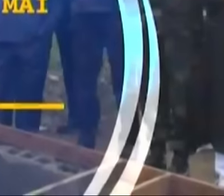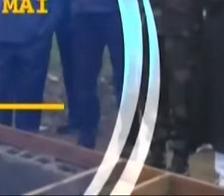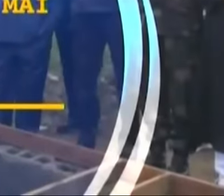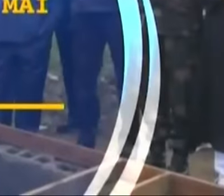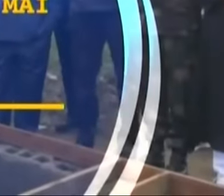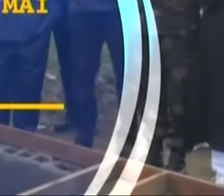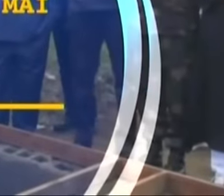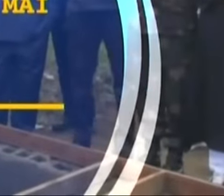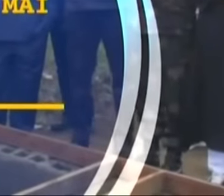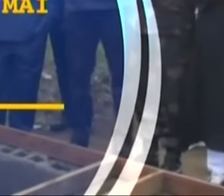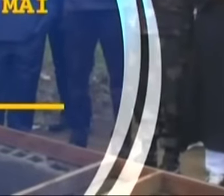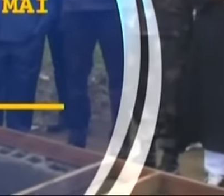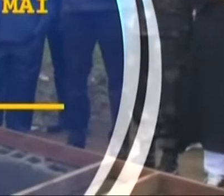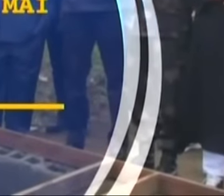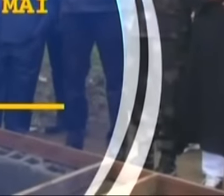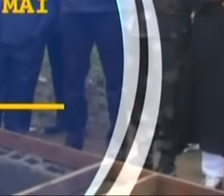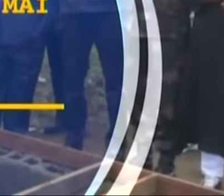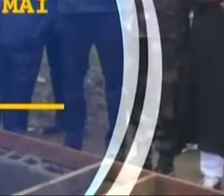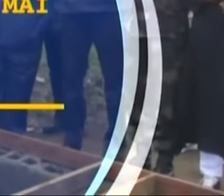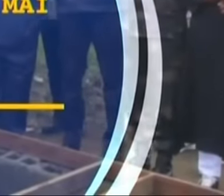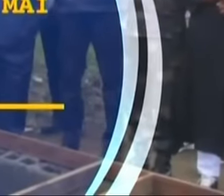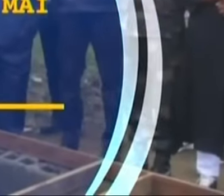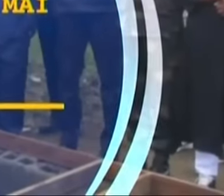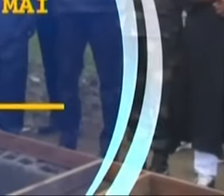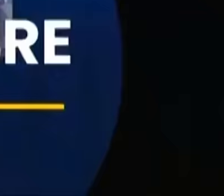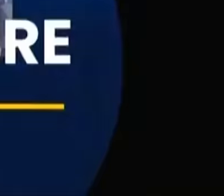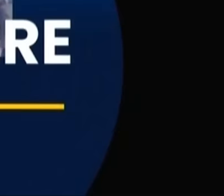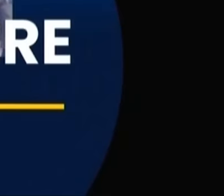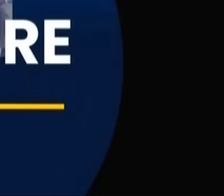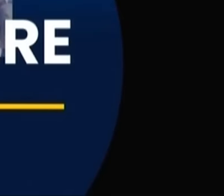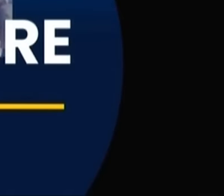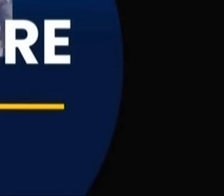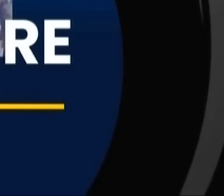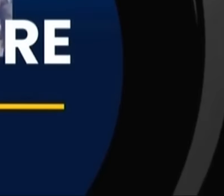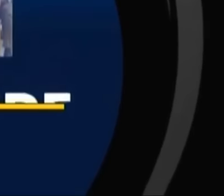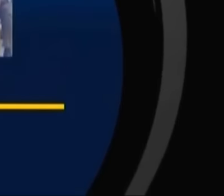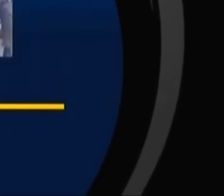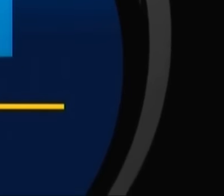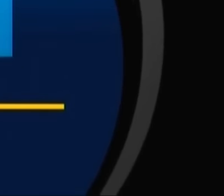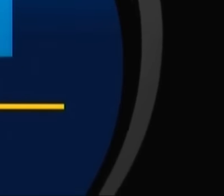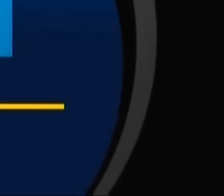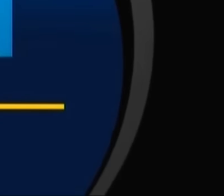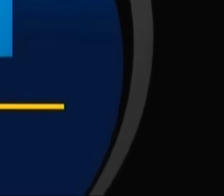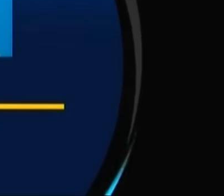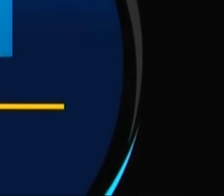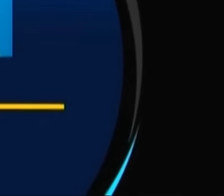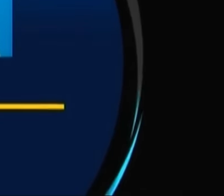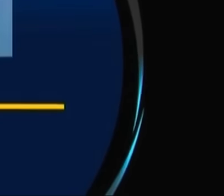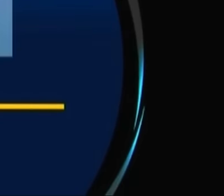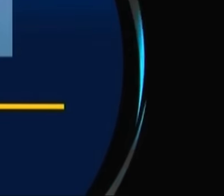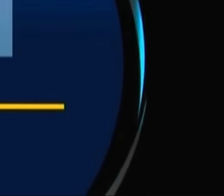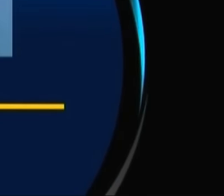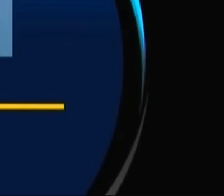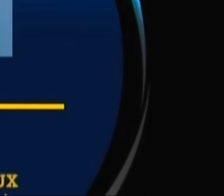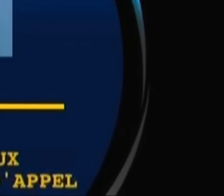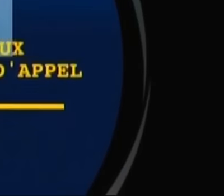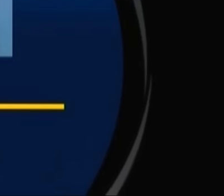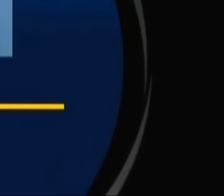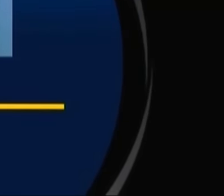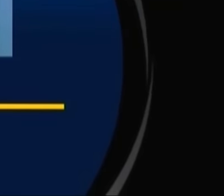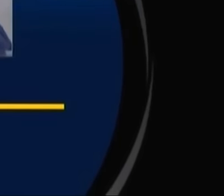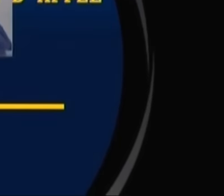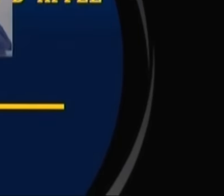Les images à suivre au début de ce journal. Également au sommaire, 6 députés provinciaux de l'Ituri viennent de perdre leur